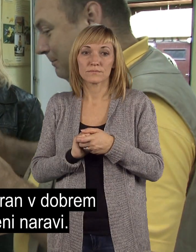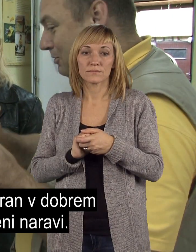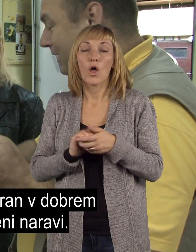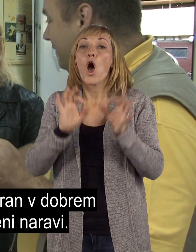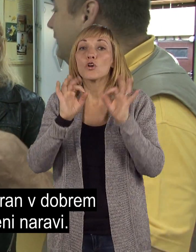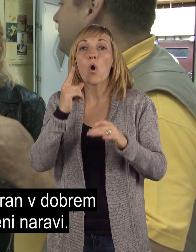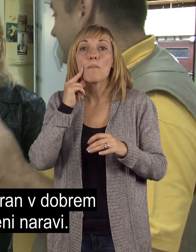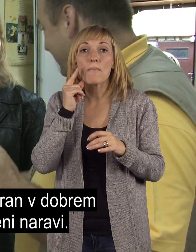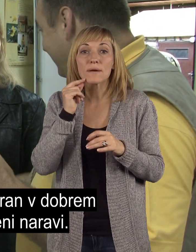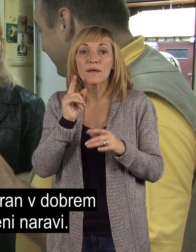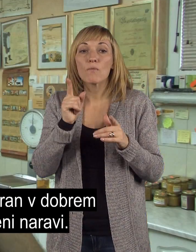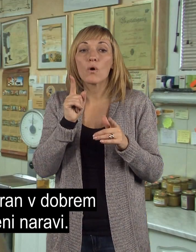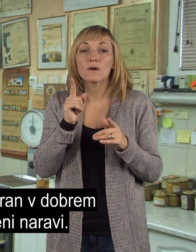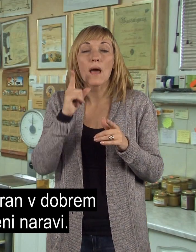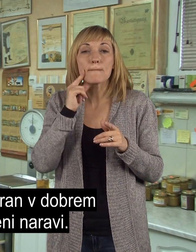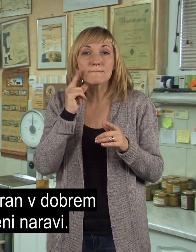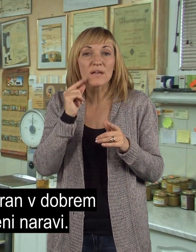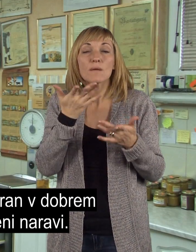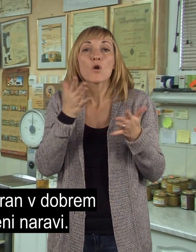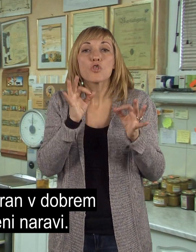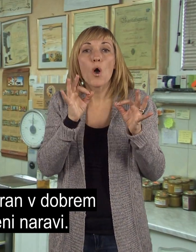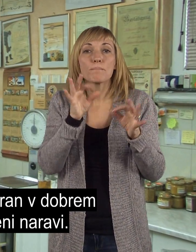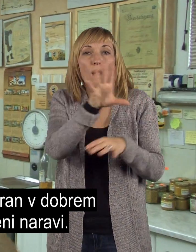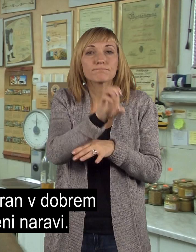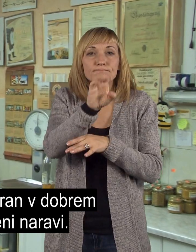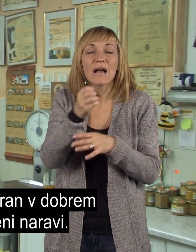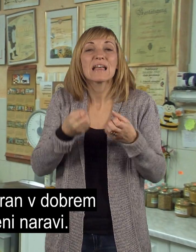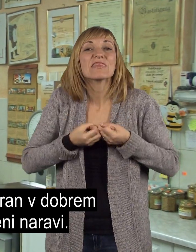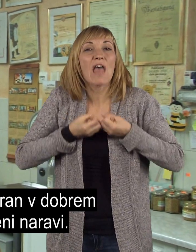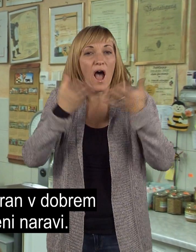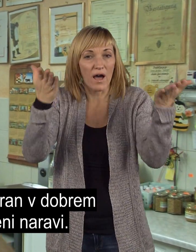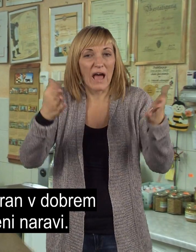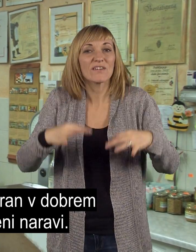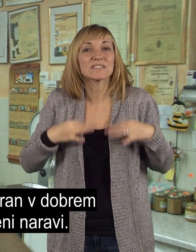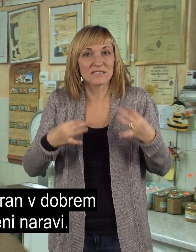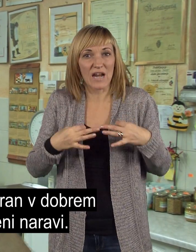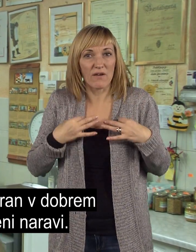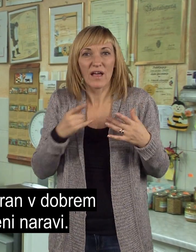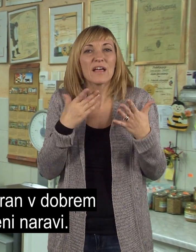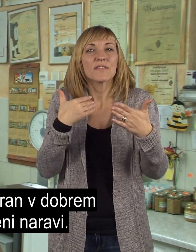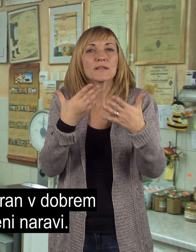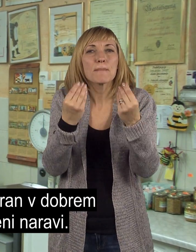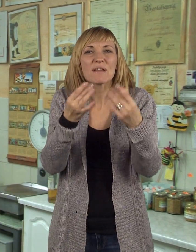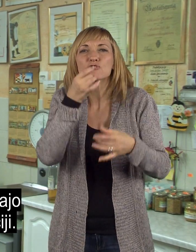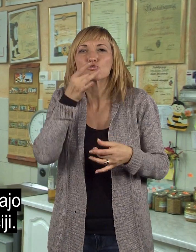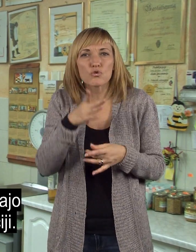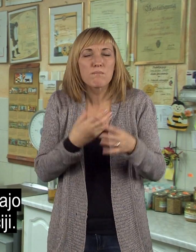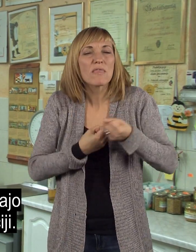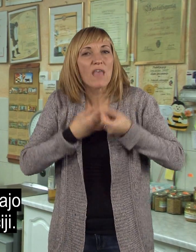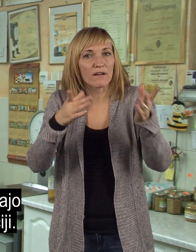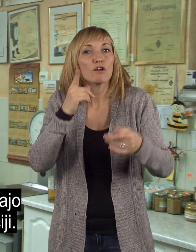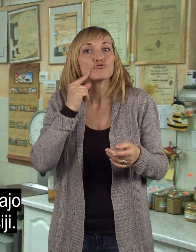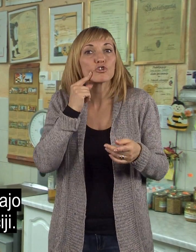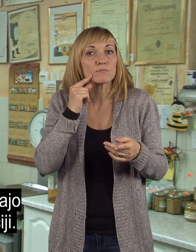Glejte, dober med mora biti, da je med nabran v dobrem okolju, torej v zdravi naravi, da ni narava preveč zastrupljena, da